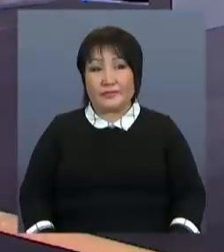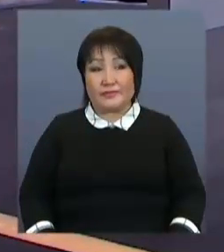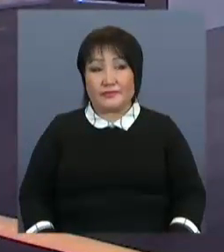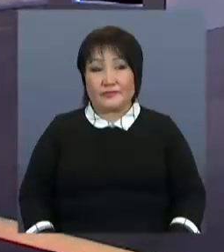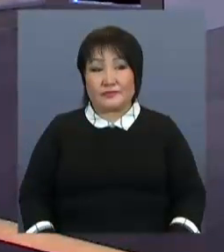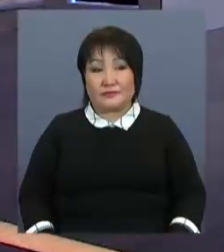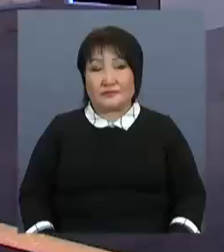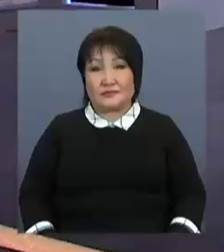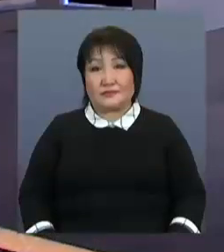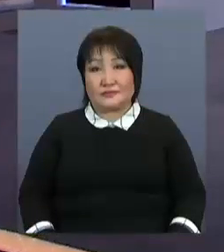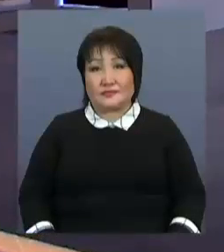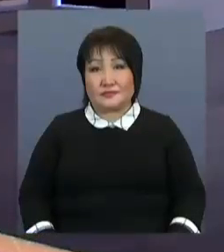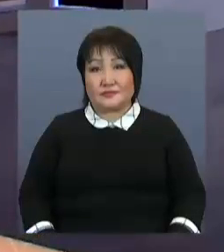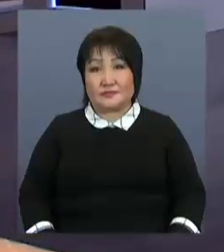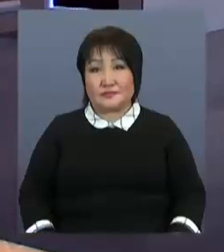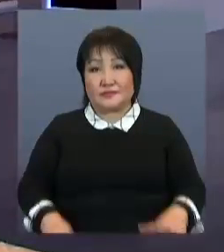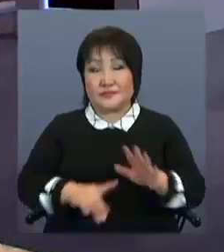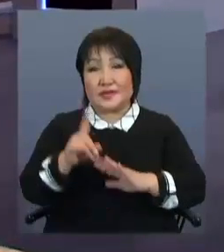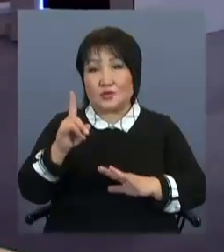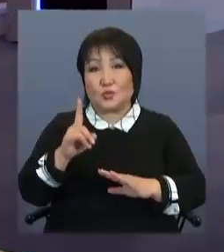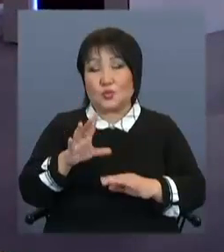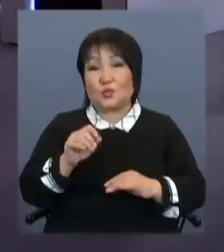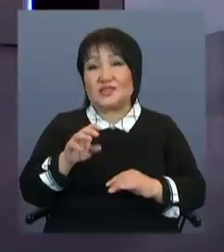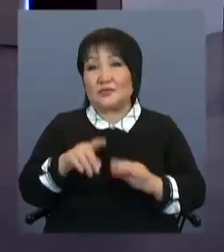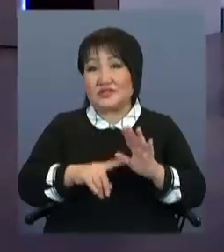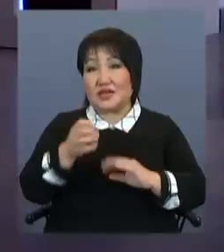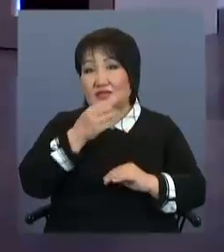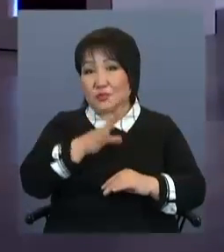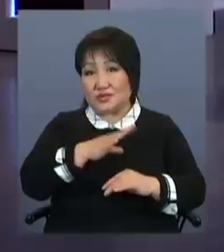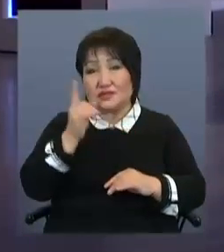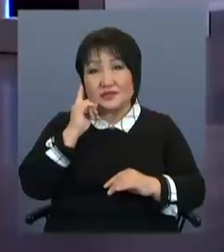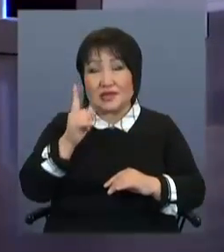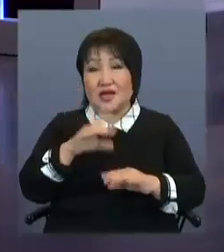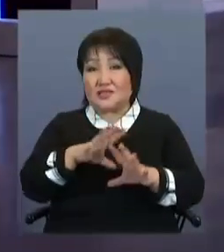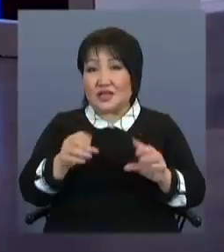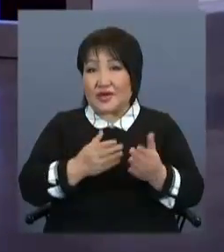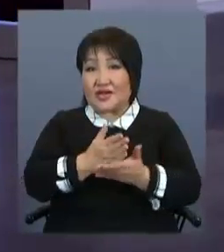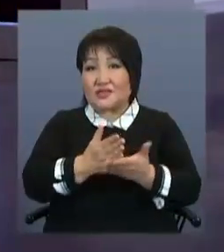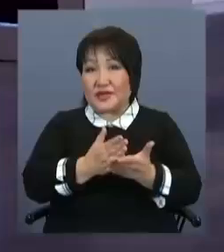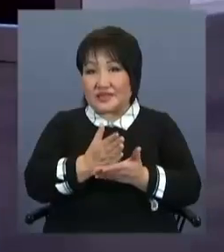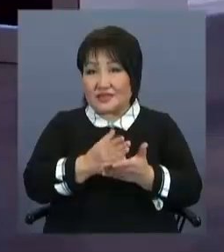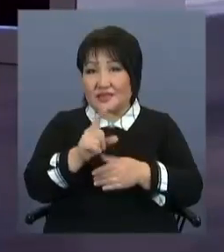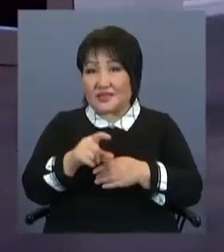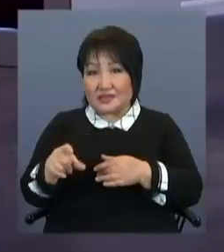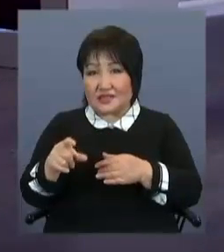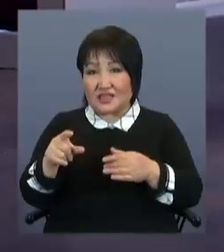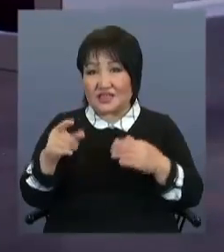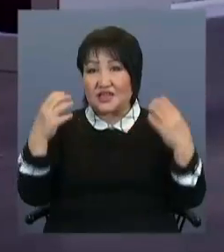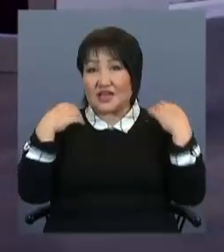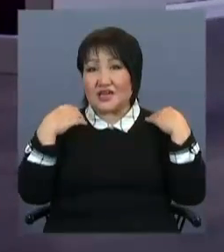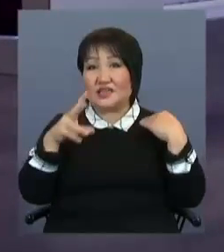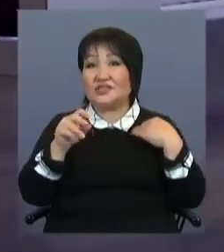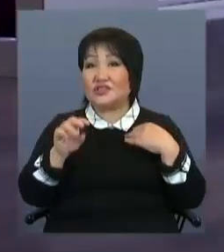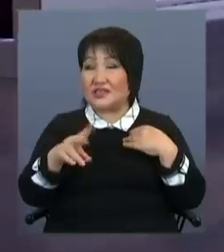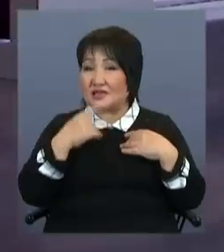Ұстамы жақсы болады дейсіз ғой енді. Иә. Түптеп келгенде. Жалпы қызметкерлердің шеніне келетін болсақ, қазіргі таңда